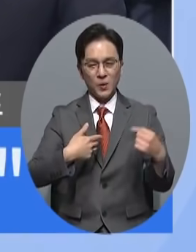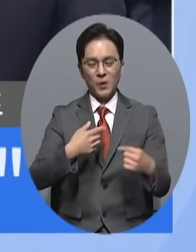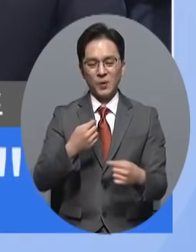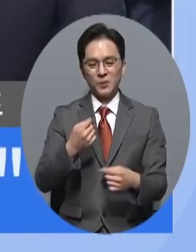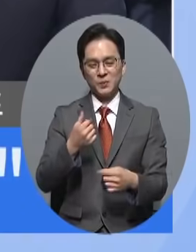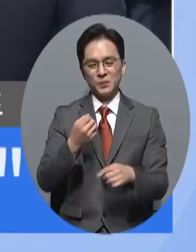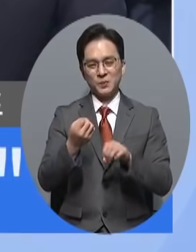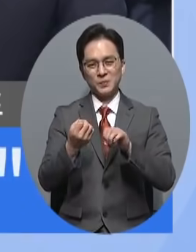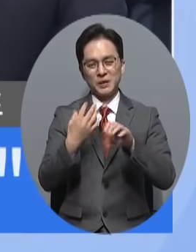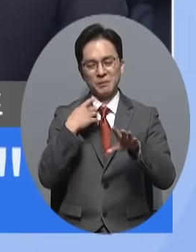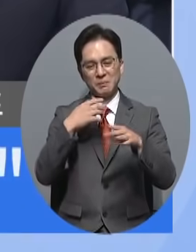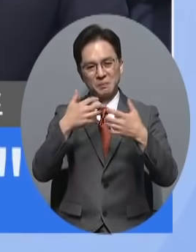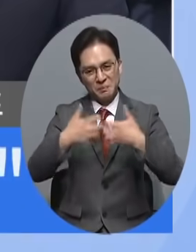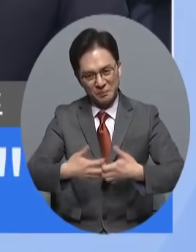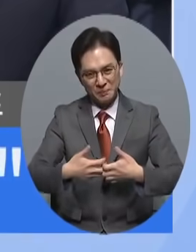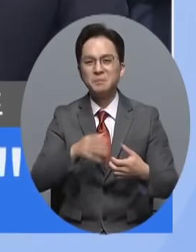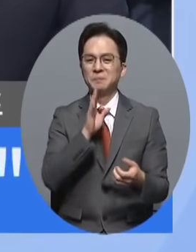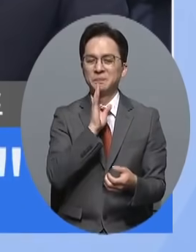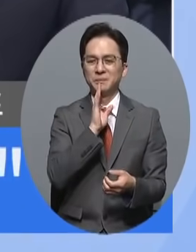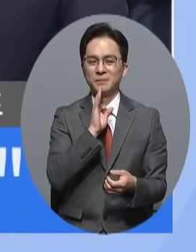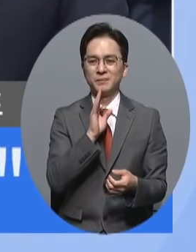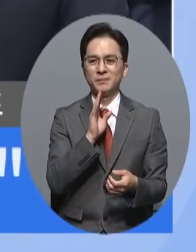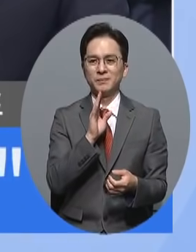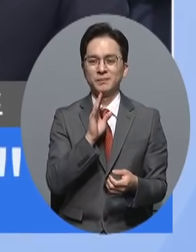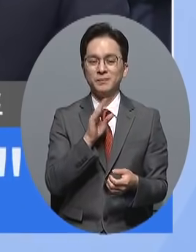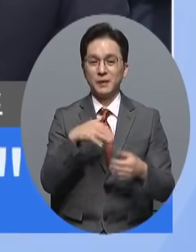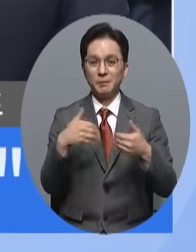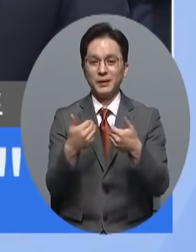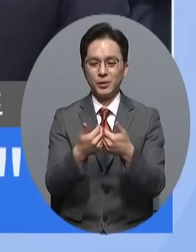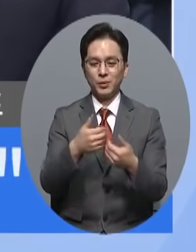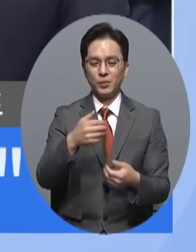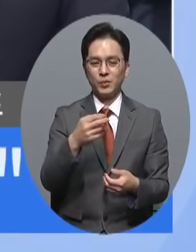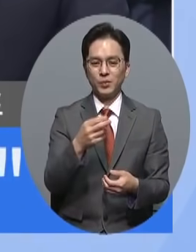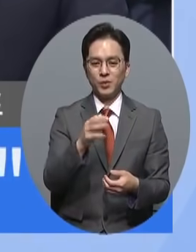이 게이트에 대해서 당시 검찰총장 때 지금까지